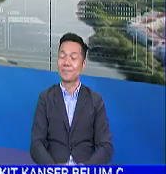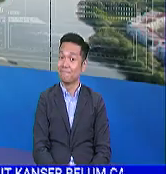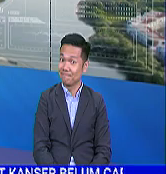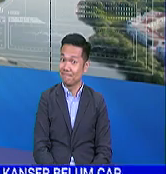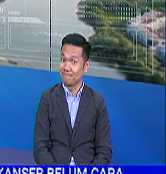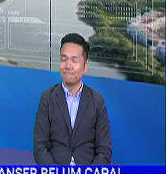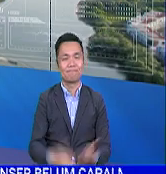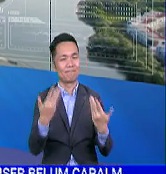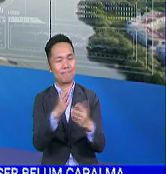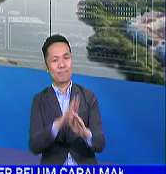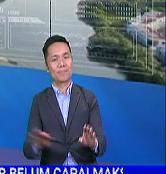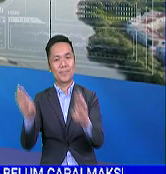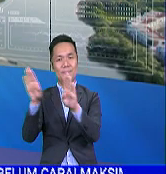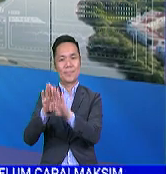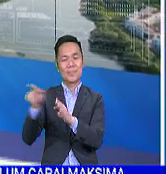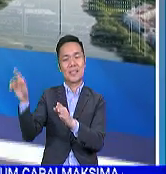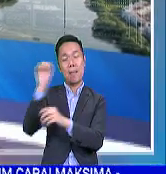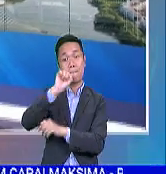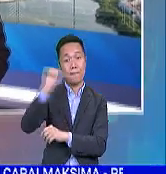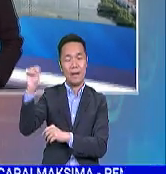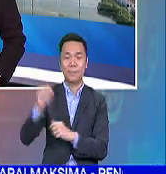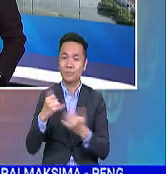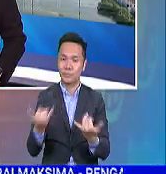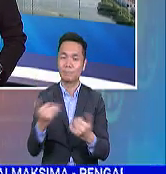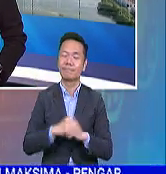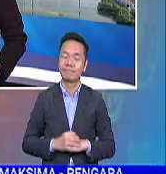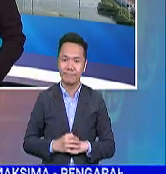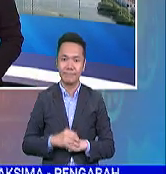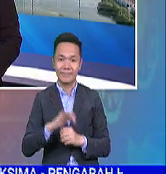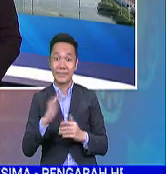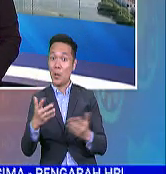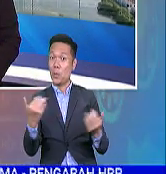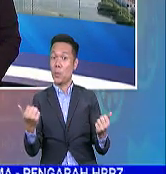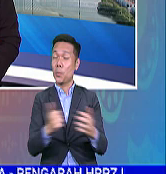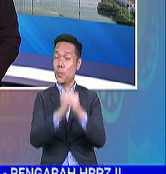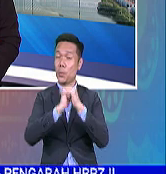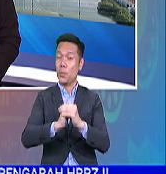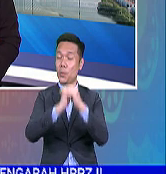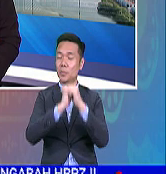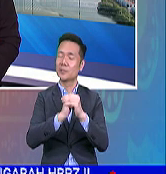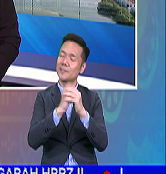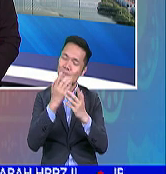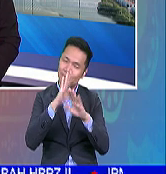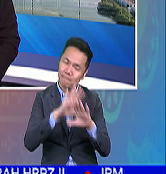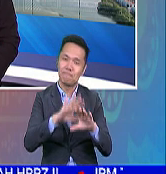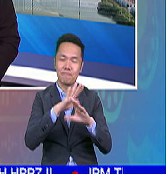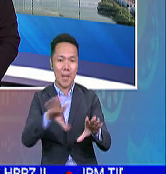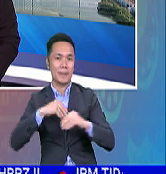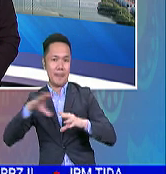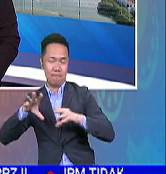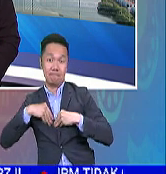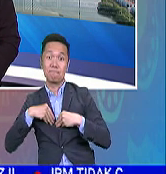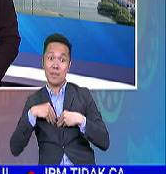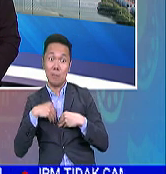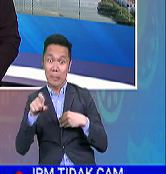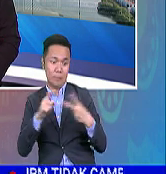Baik, paparan itu tadi mengakhiri perkembangan berita dari negeri Sabah untuk petang ini. Raikan Tahun Baru Cina dengan penuh toleransi dan tanggungjawab. Kita